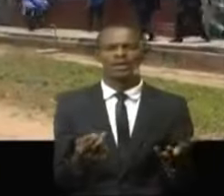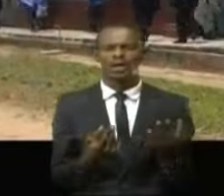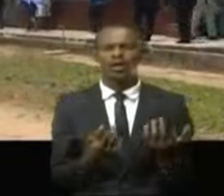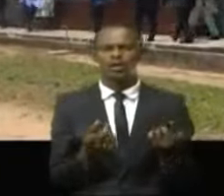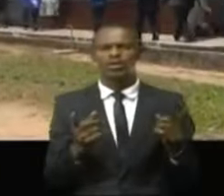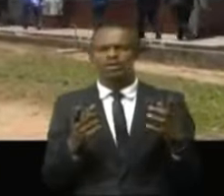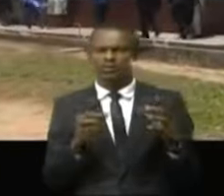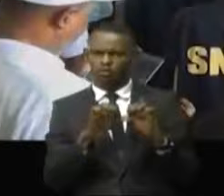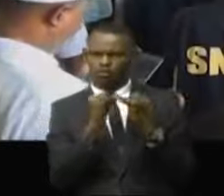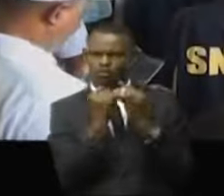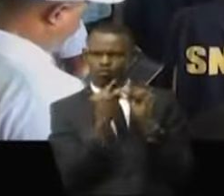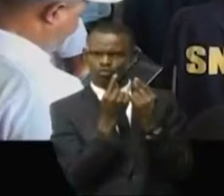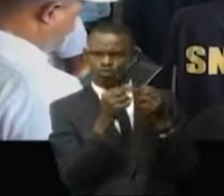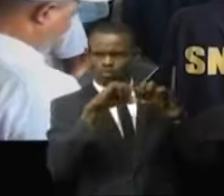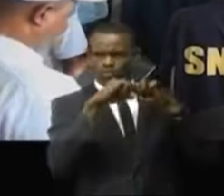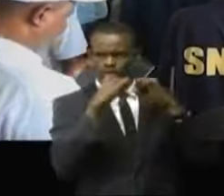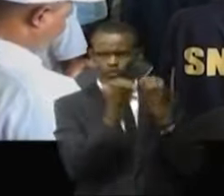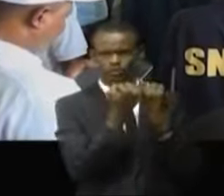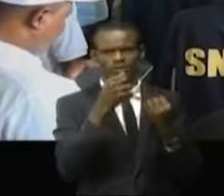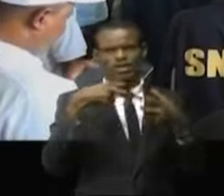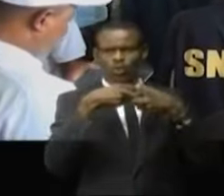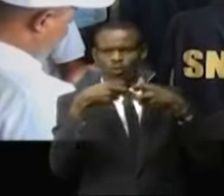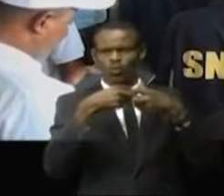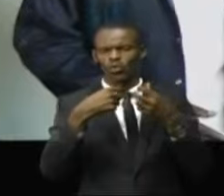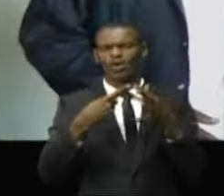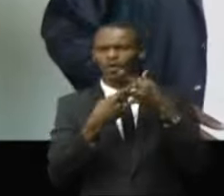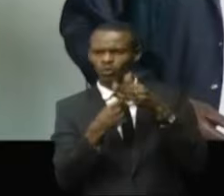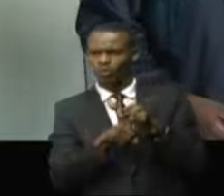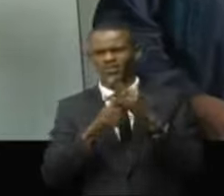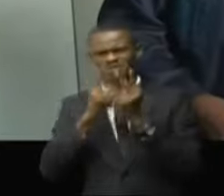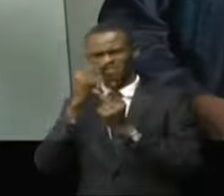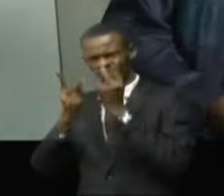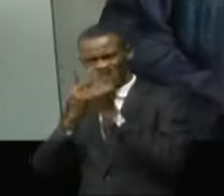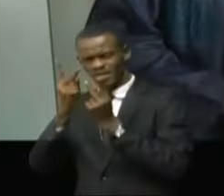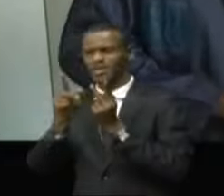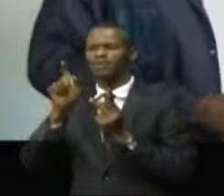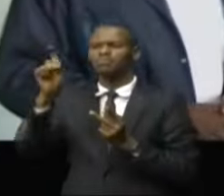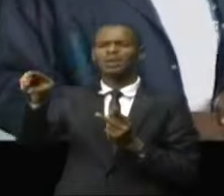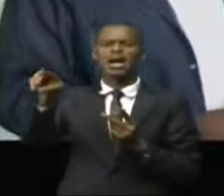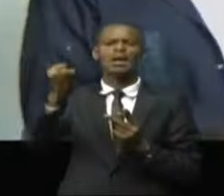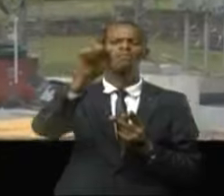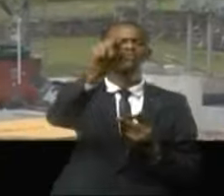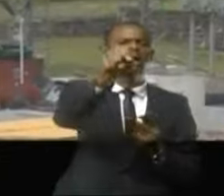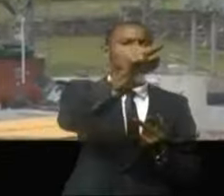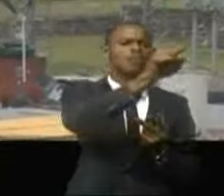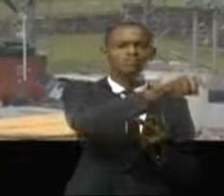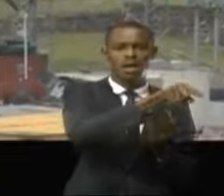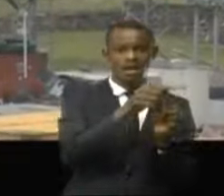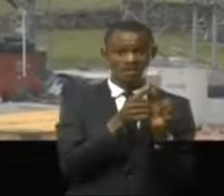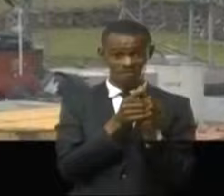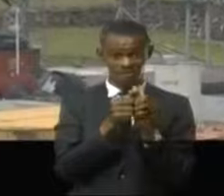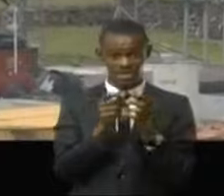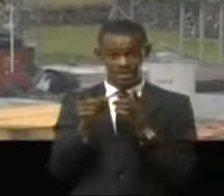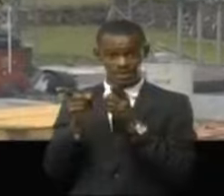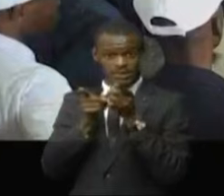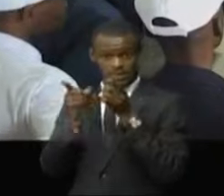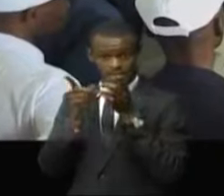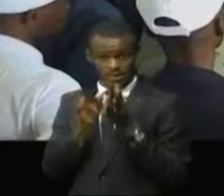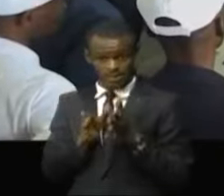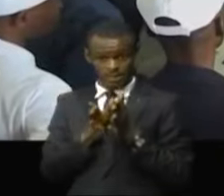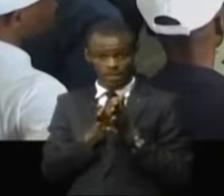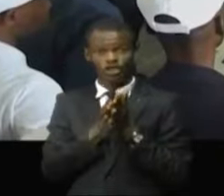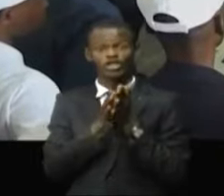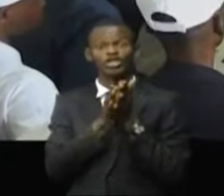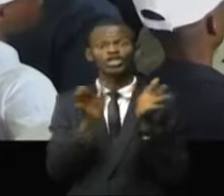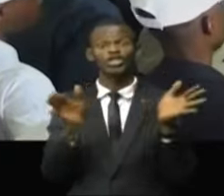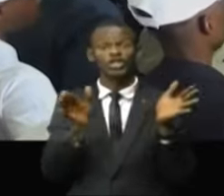situé sur la rivière Inkissi, en passant par la centrale hydroélectrique où le directeur général, Fabrice Lucine de Walusangi